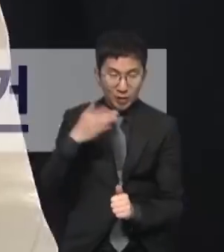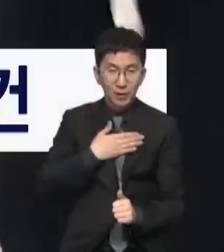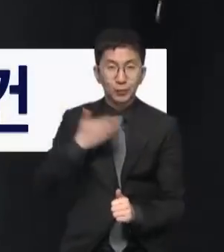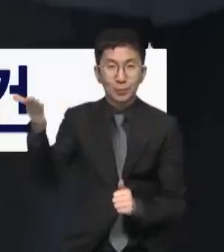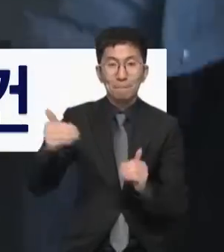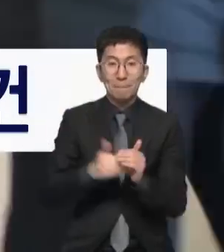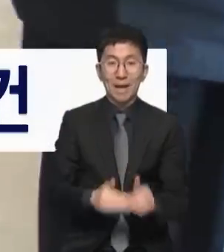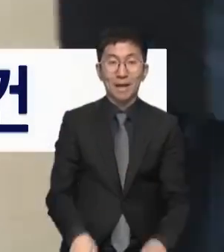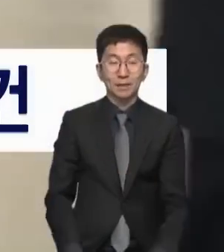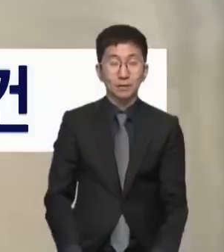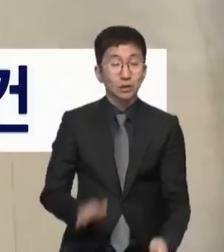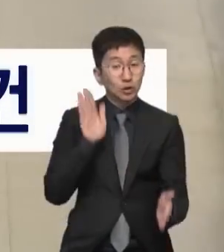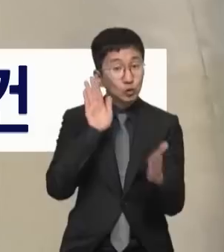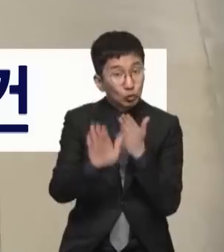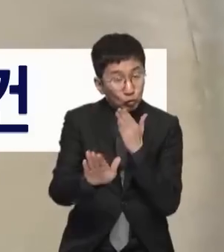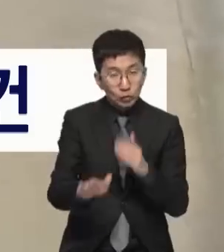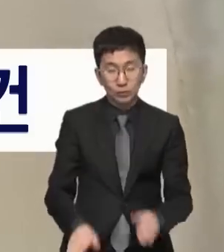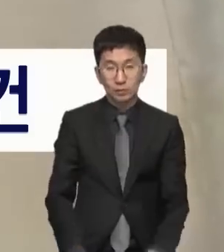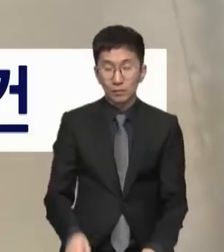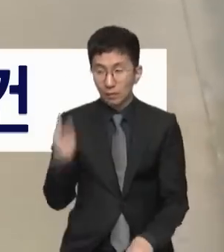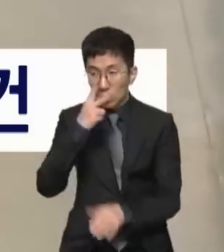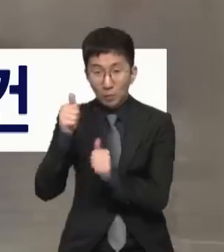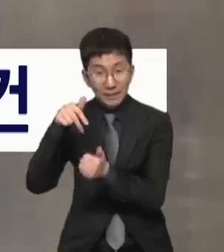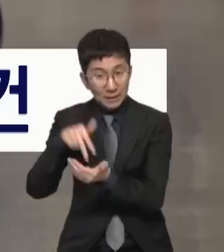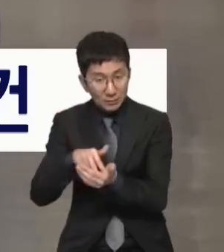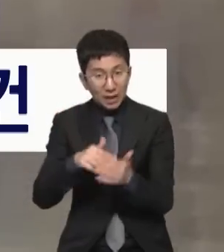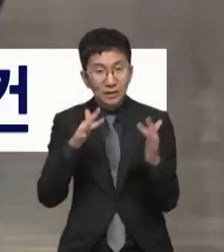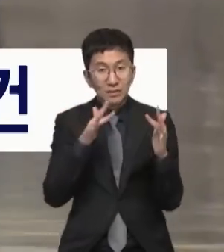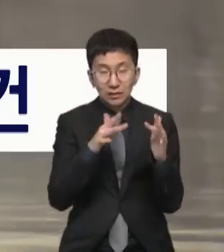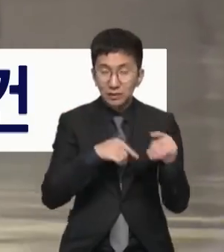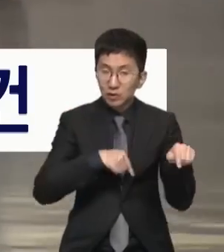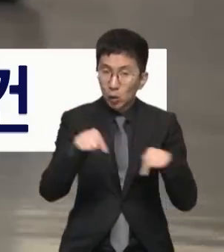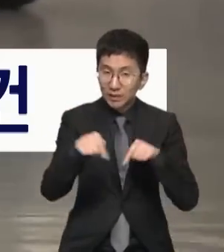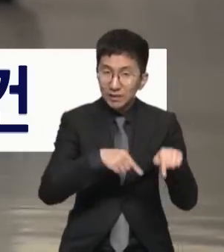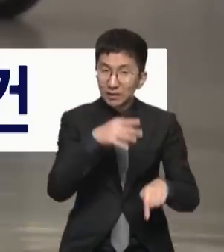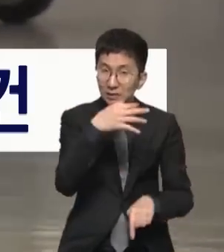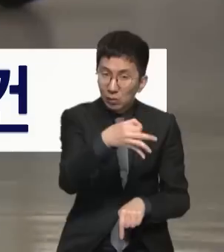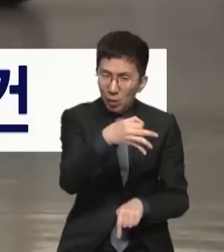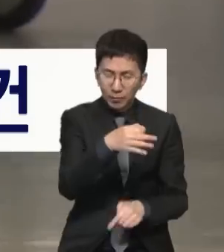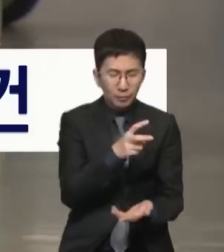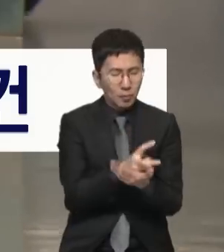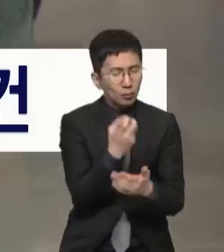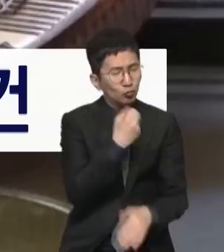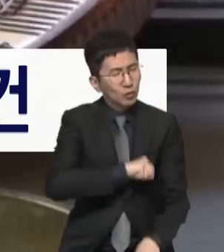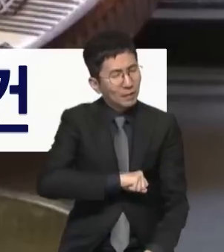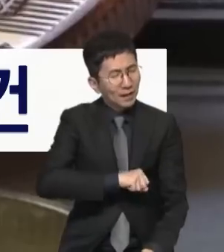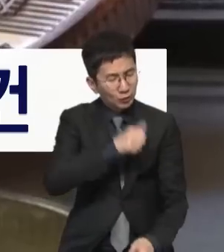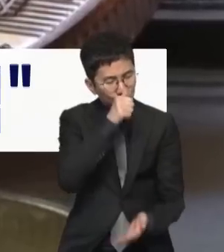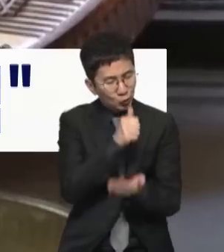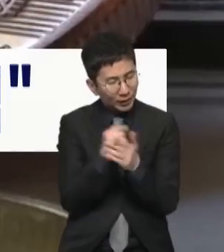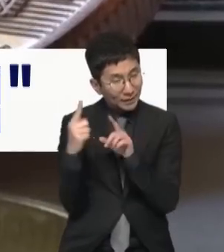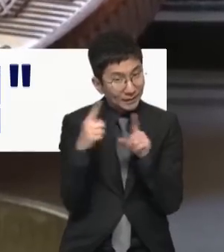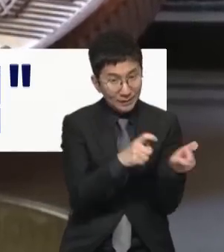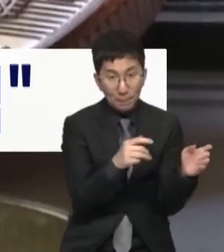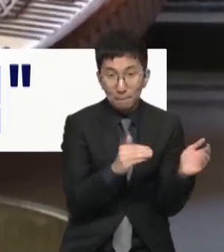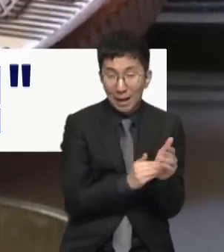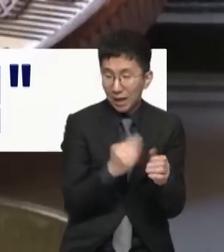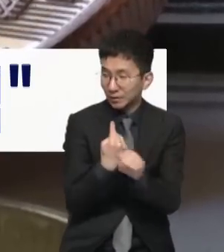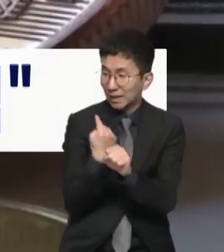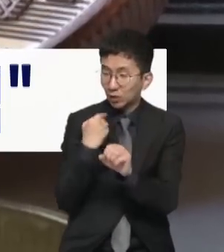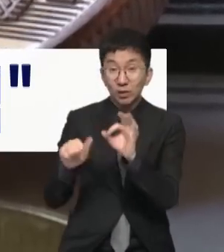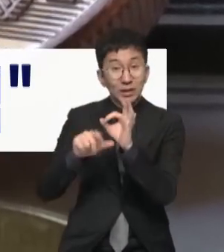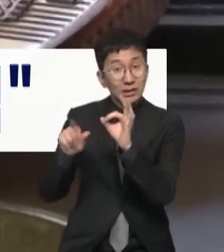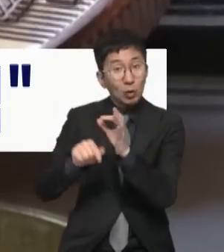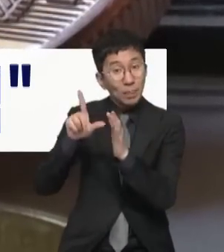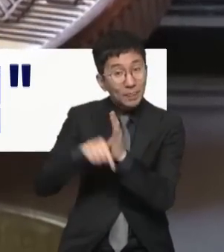취재 결과 이후 검찰은 김 의원을 정치자금법 위반 혐의 피의자로 입건한 뒤 같은 혐의로 지난해 10월 김